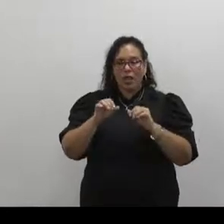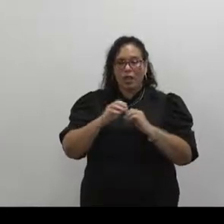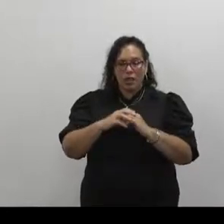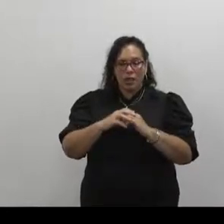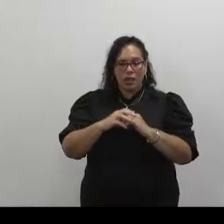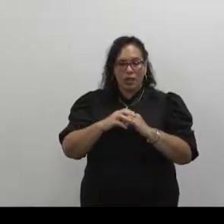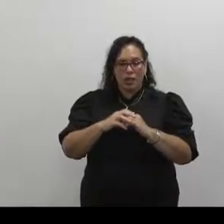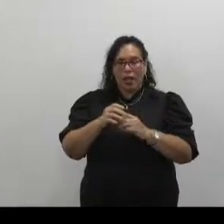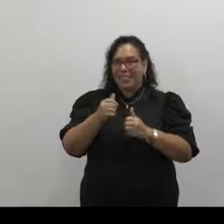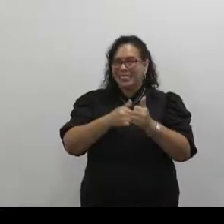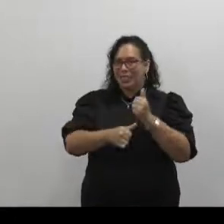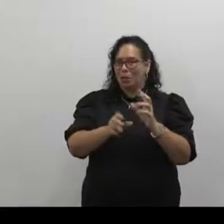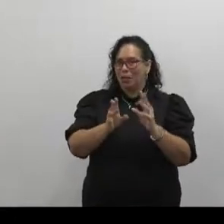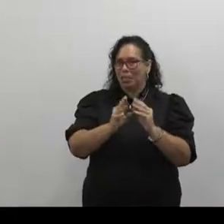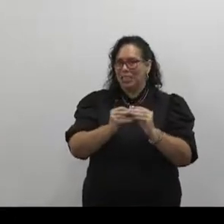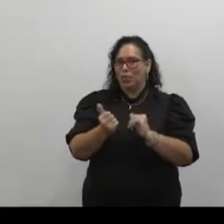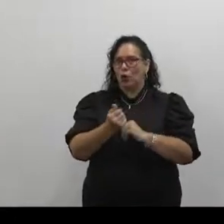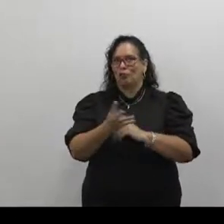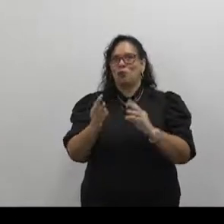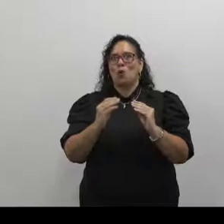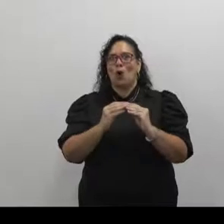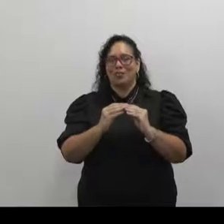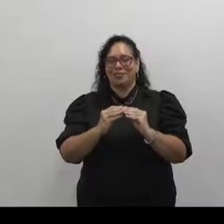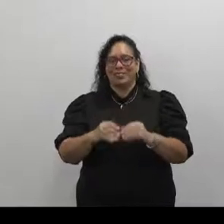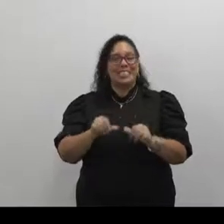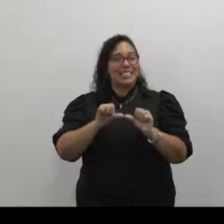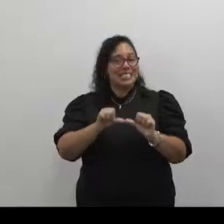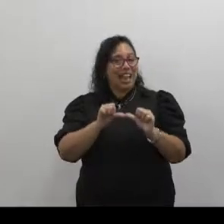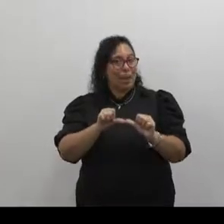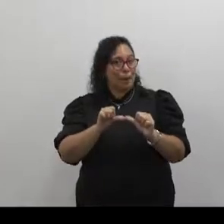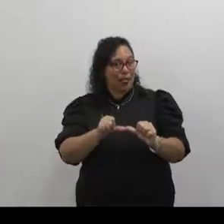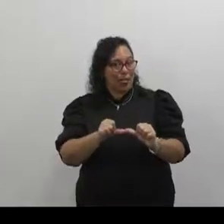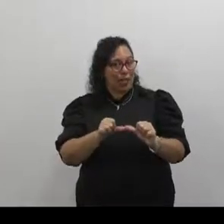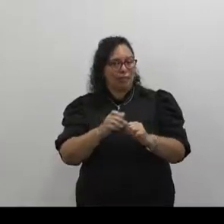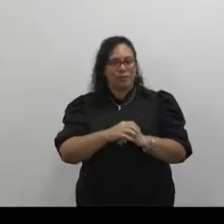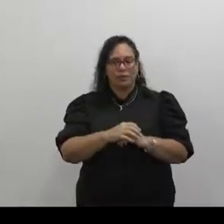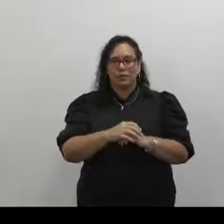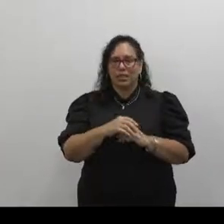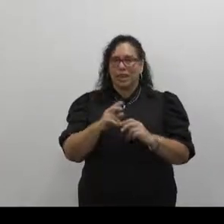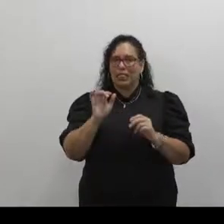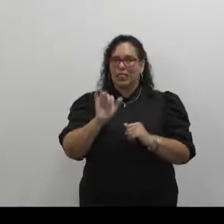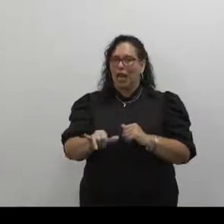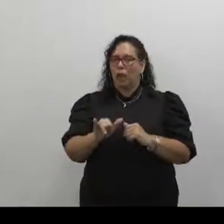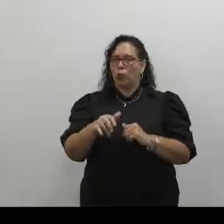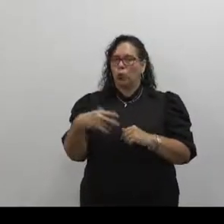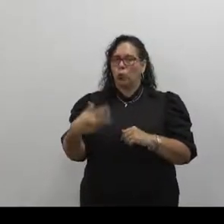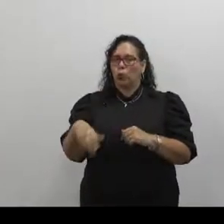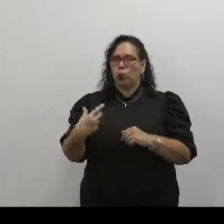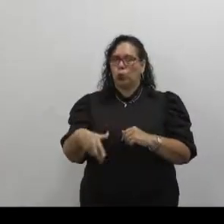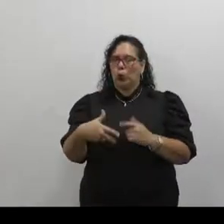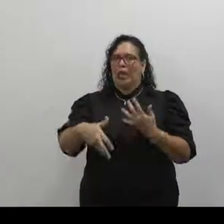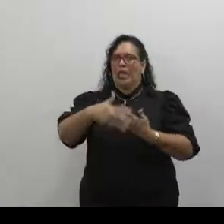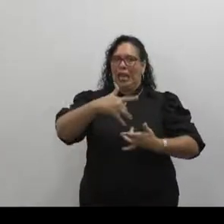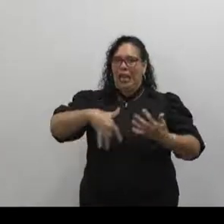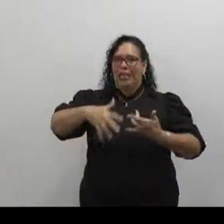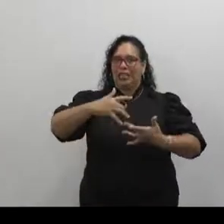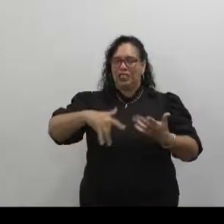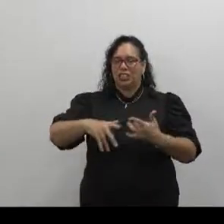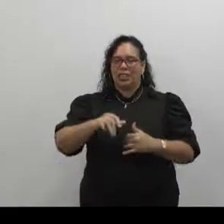Bạn tọa từ tiết cứ thà dân mình cách phải chung xem xin tiết cứ thà phải chung cả nạc cam mà cá tệ tô nâng cá trô